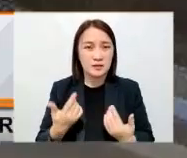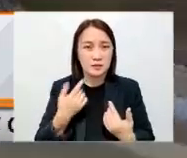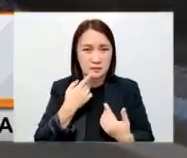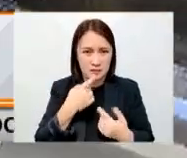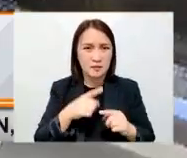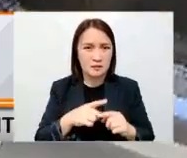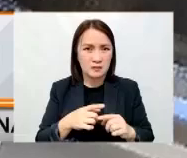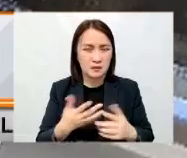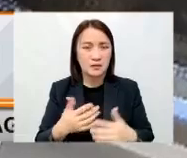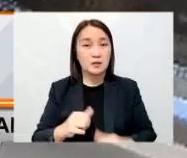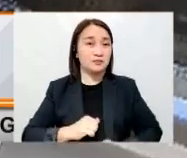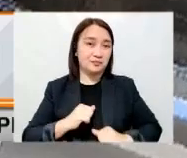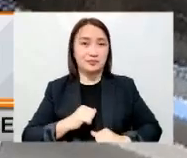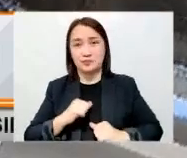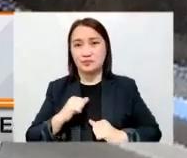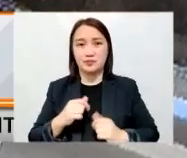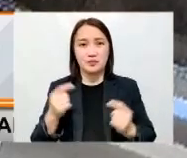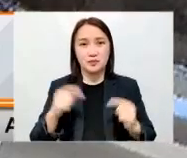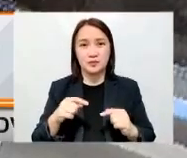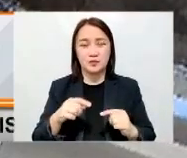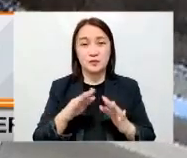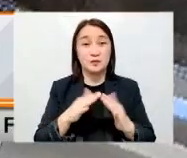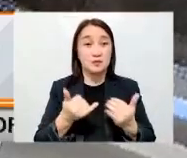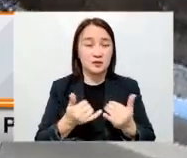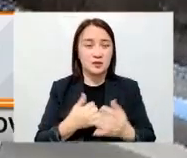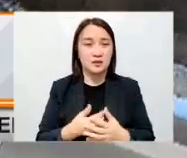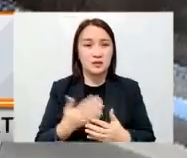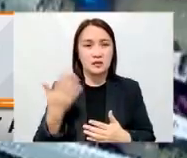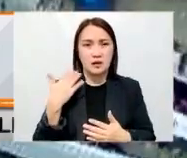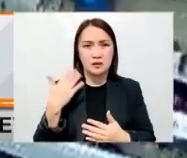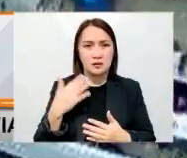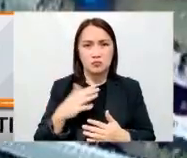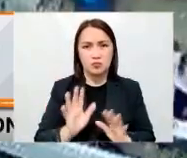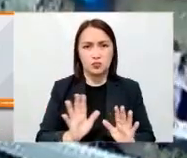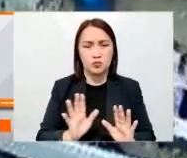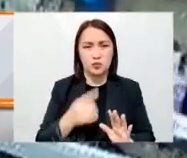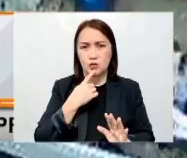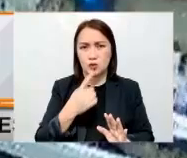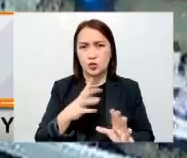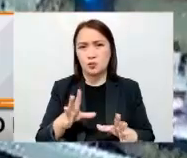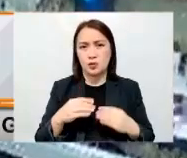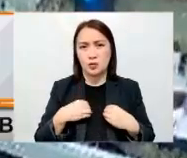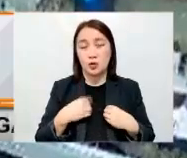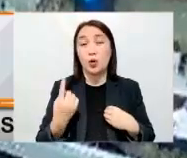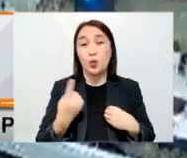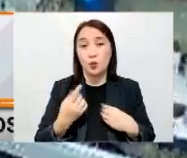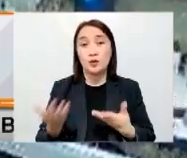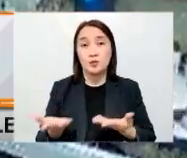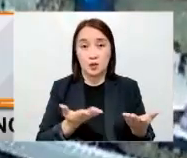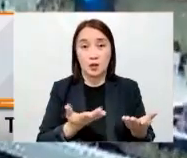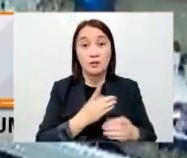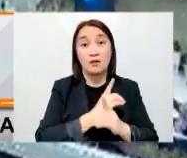nagsisiga-sigaan. Itinanggi naman ng sospek na dati siyang nagpapatok ng sumpak. Dinadala lang daw niya ito bilang pandepensa sa